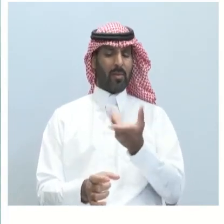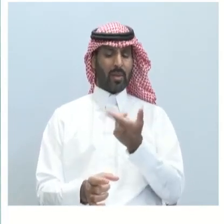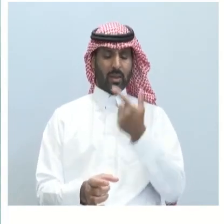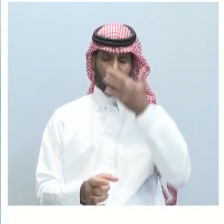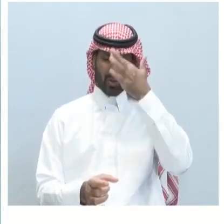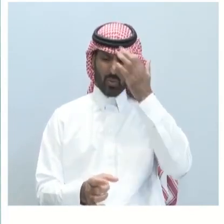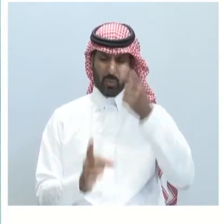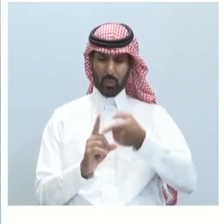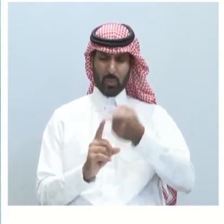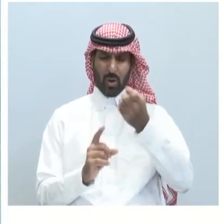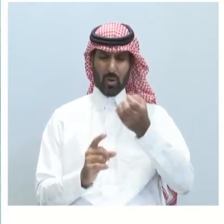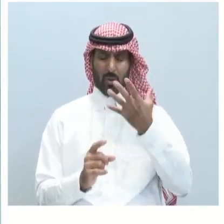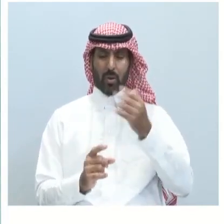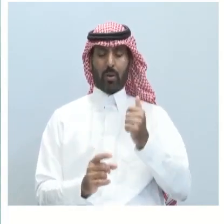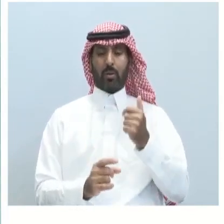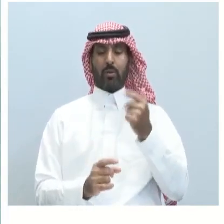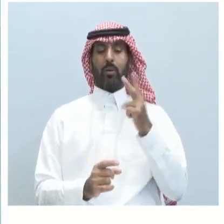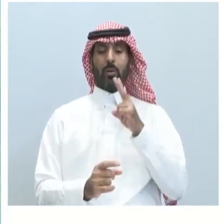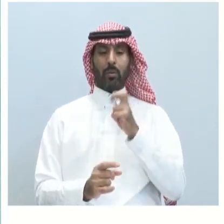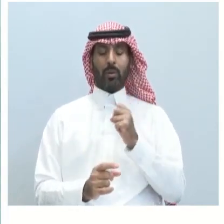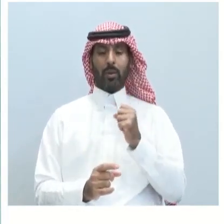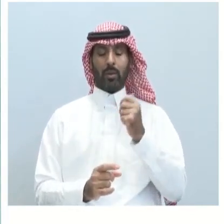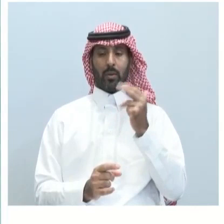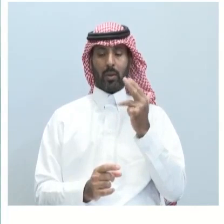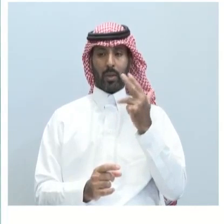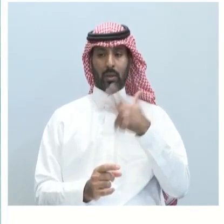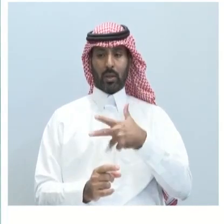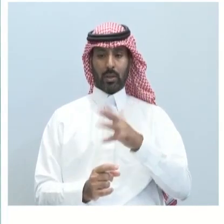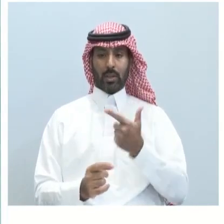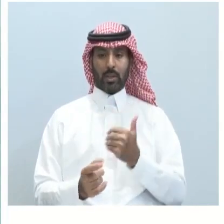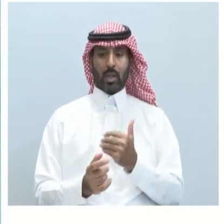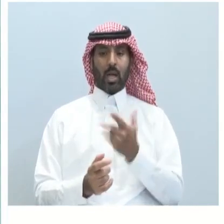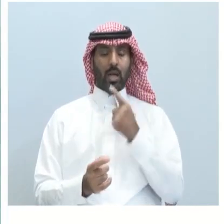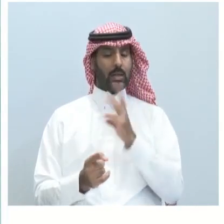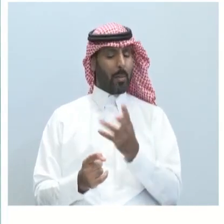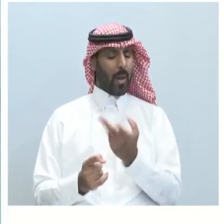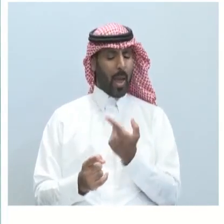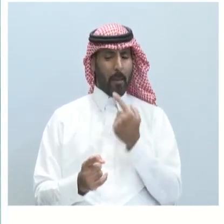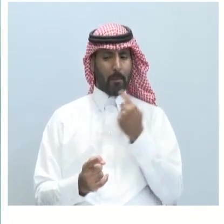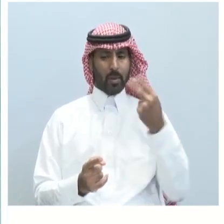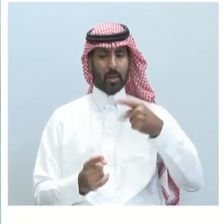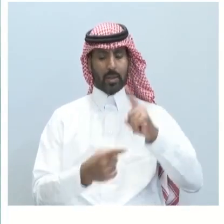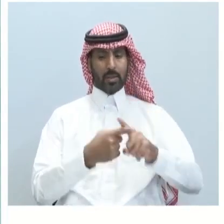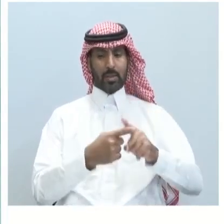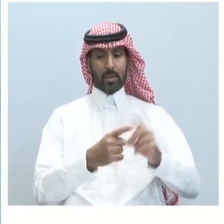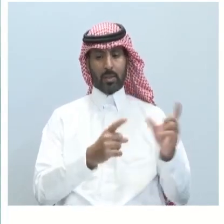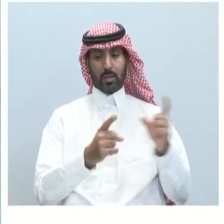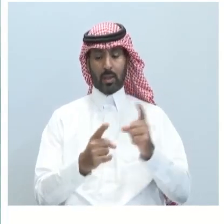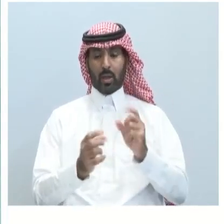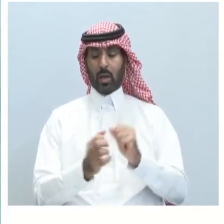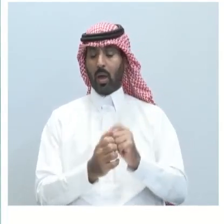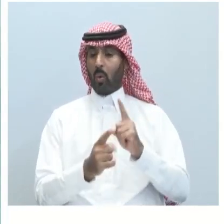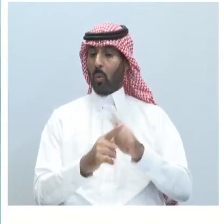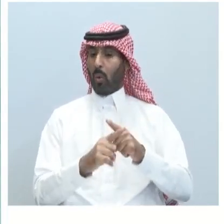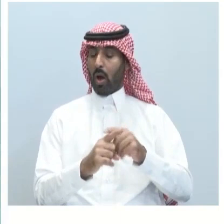اللون الهيدروجين او الهيدروكسيد على حسب ايش على حسب المعطى لديك لكل محلول ثم